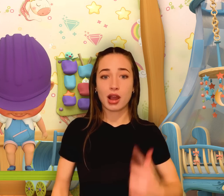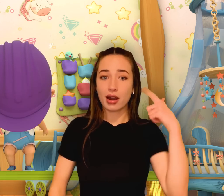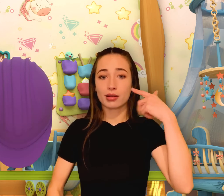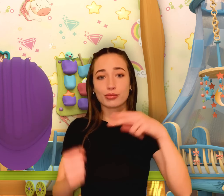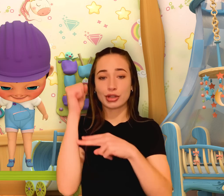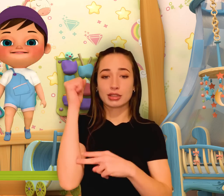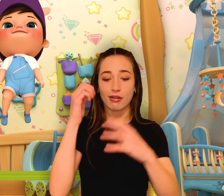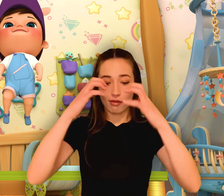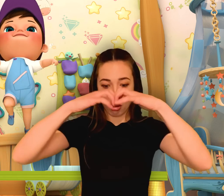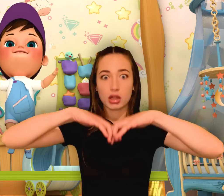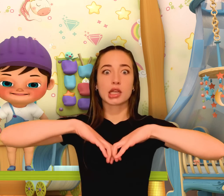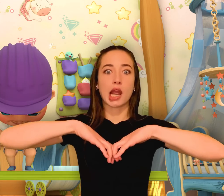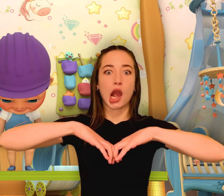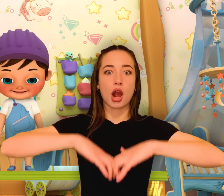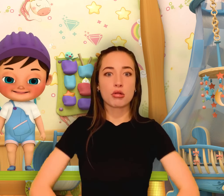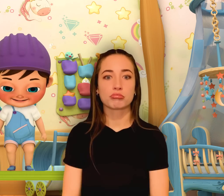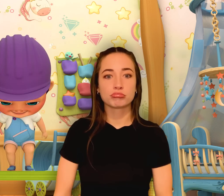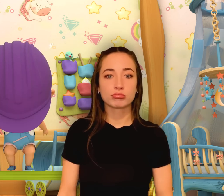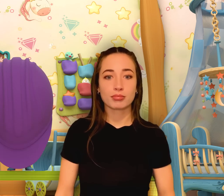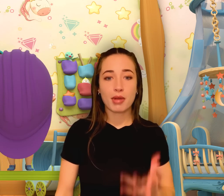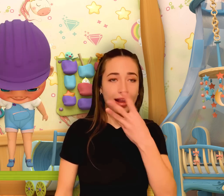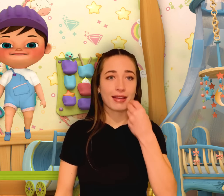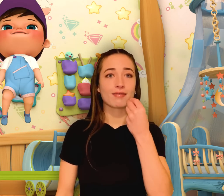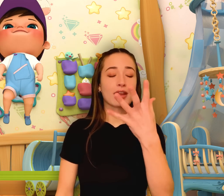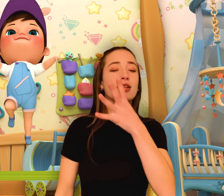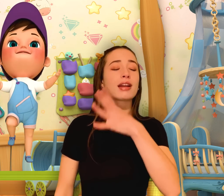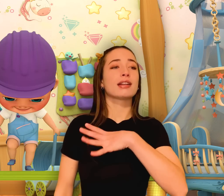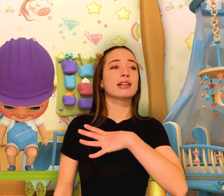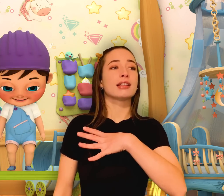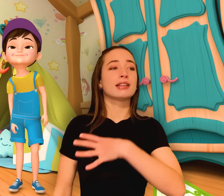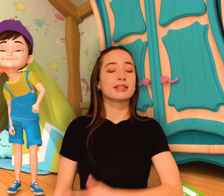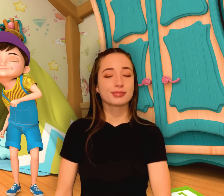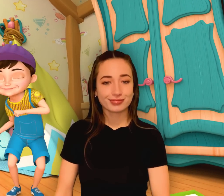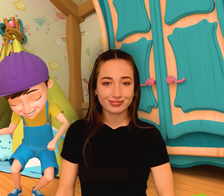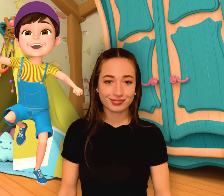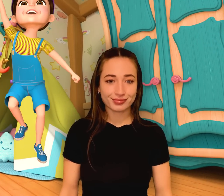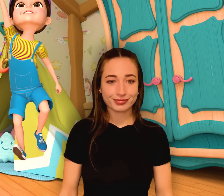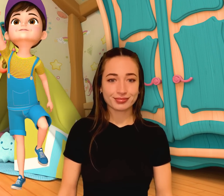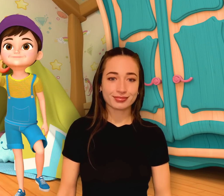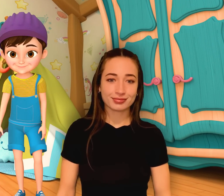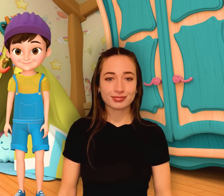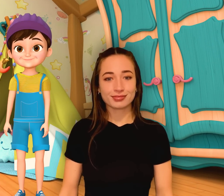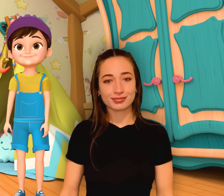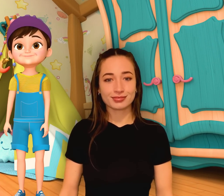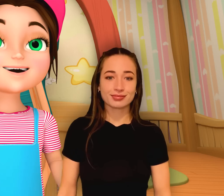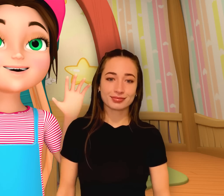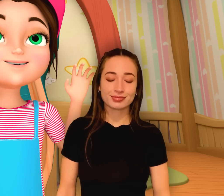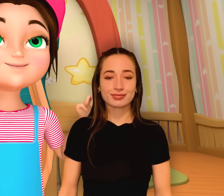ロンドン橋が落ちる。さあどうしましょう。